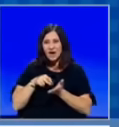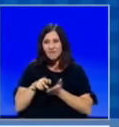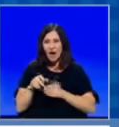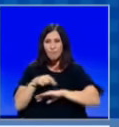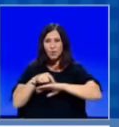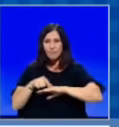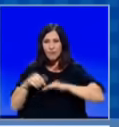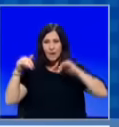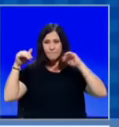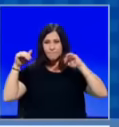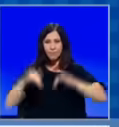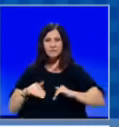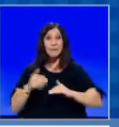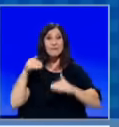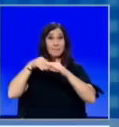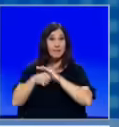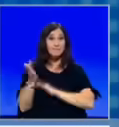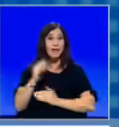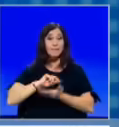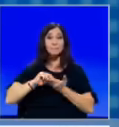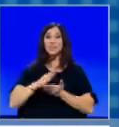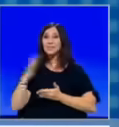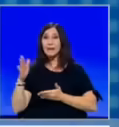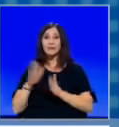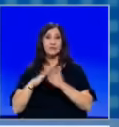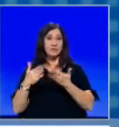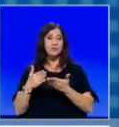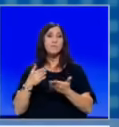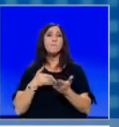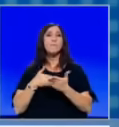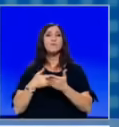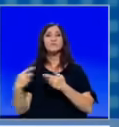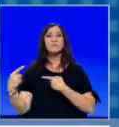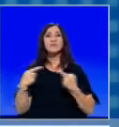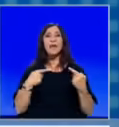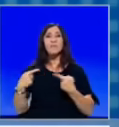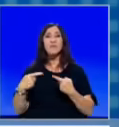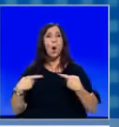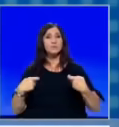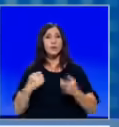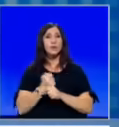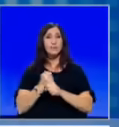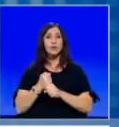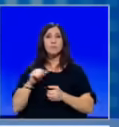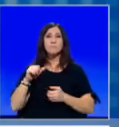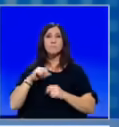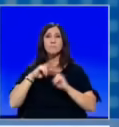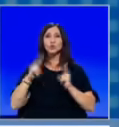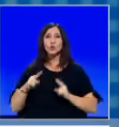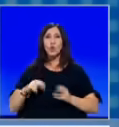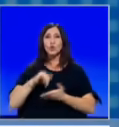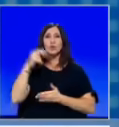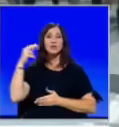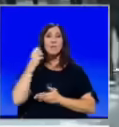да паднат в нея, пишат западни издания по повод взаимния обстрел. Работата на международното летище в Бейрут вече е възобновена и е в